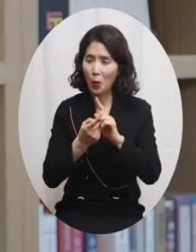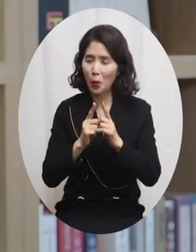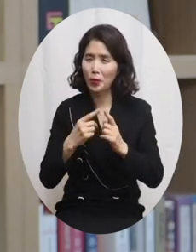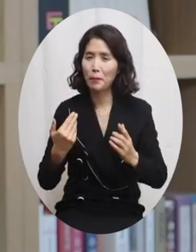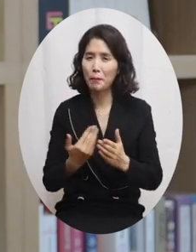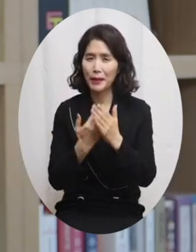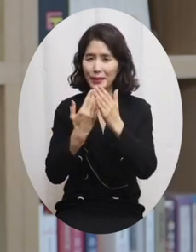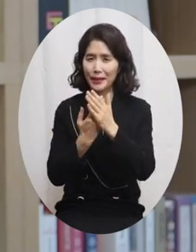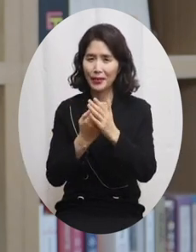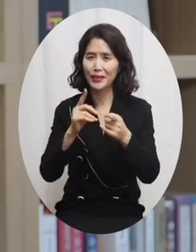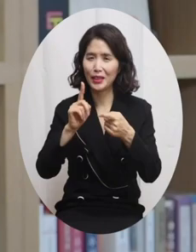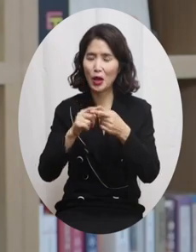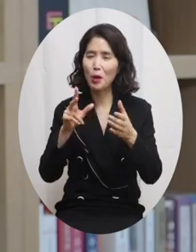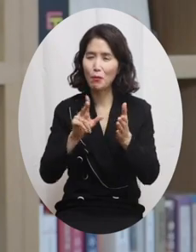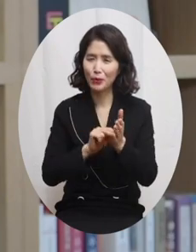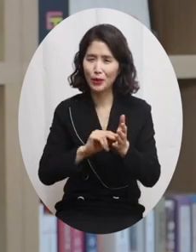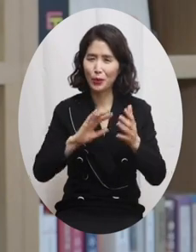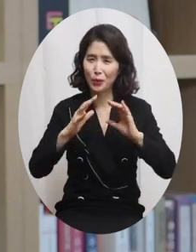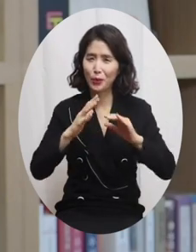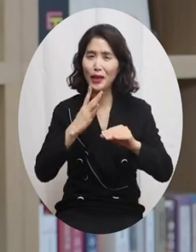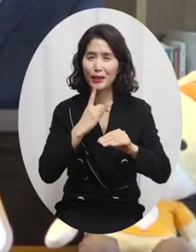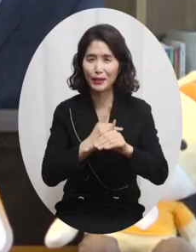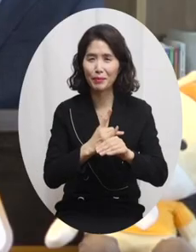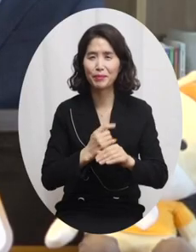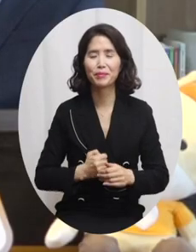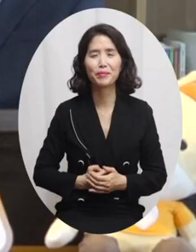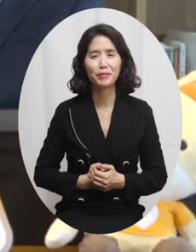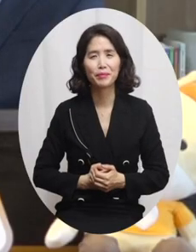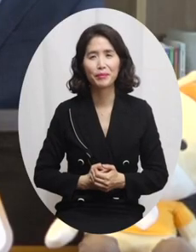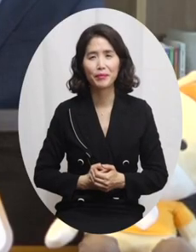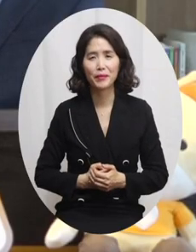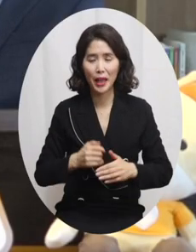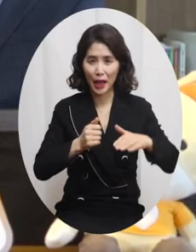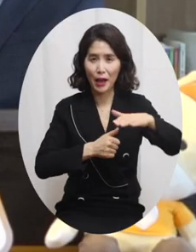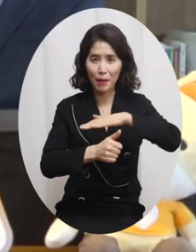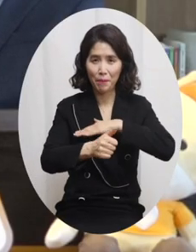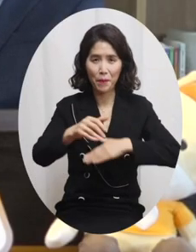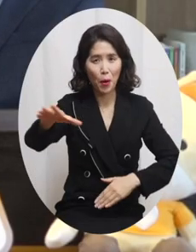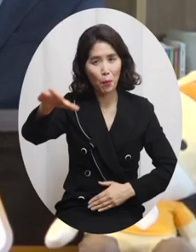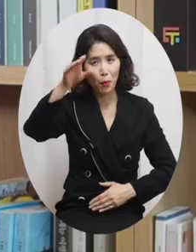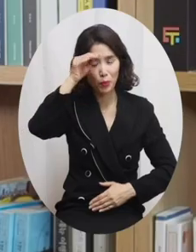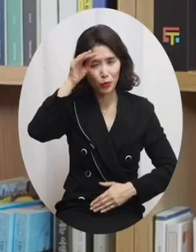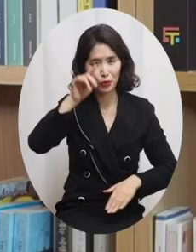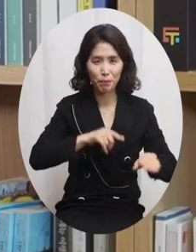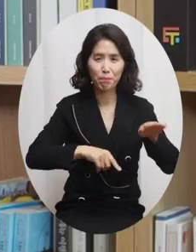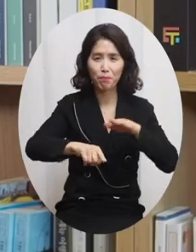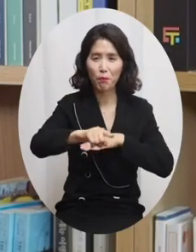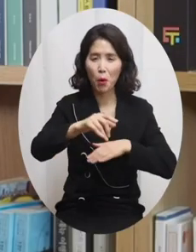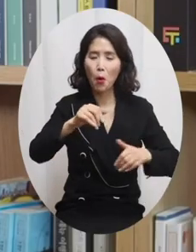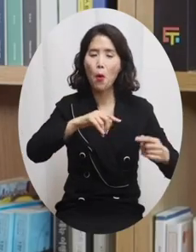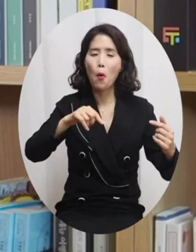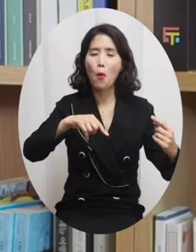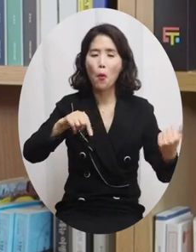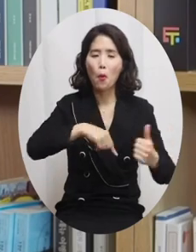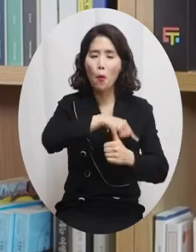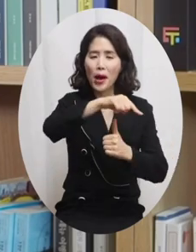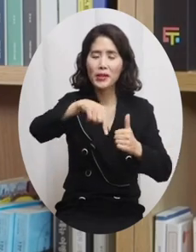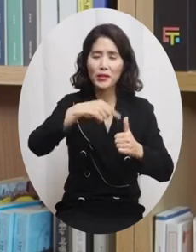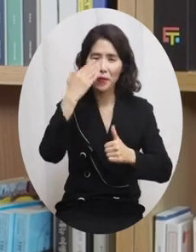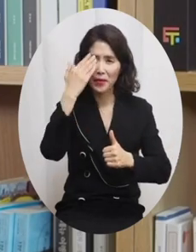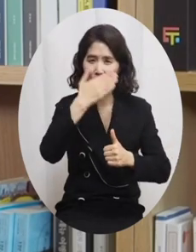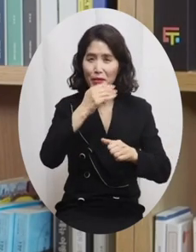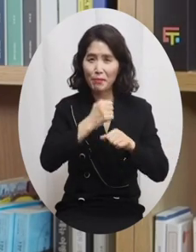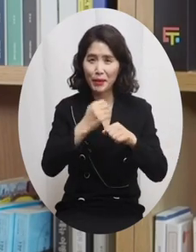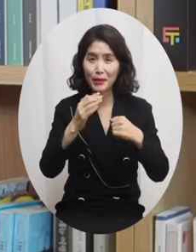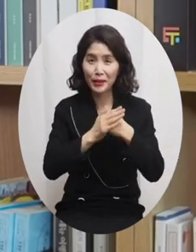이런 문제들을 논의했던 거죠. 말하자면 선제적으로 모범적으로 환경 정책을 잘 펼치셨다